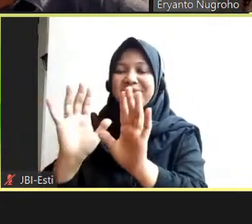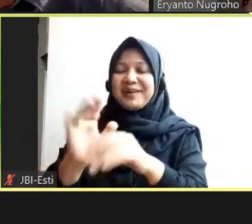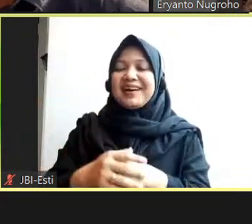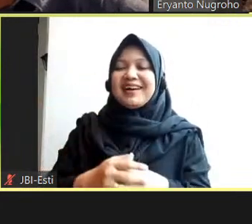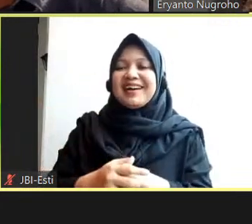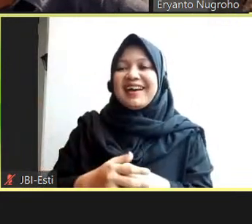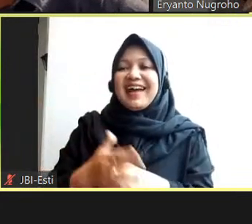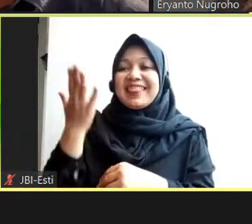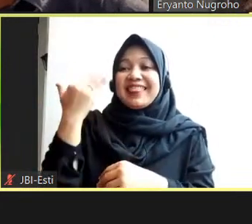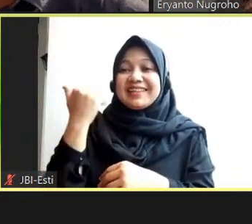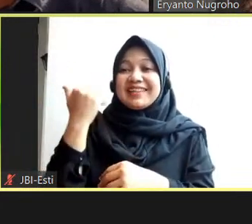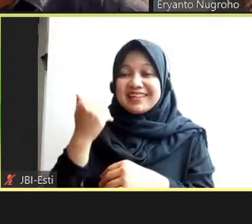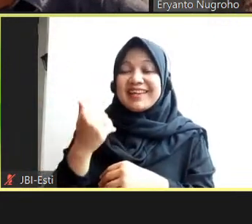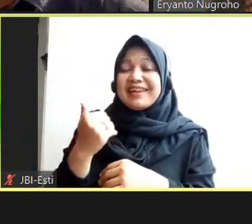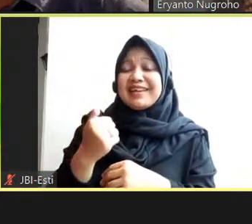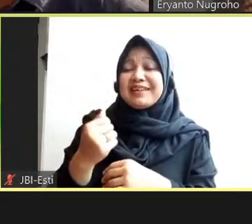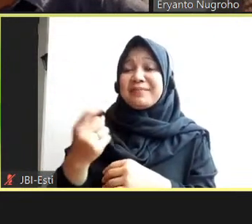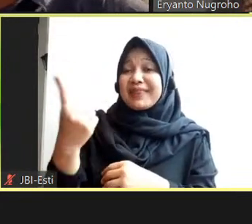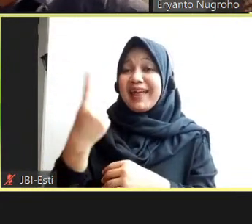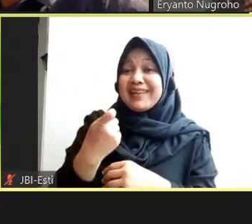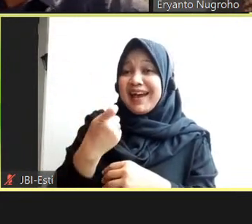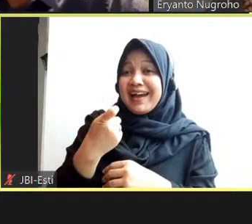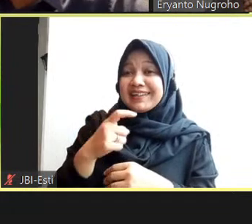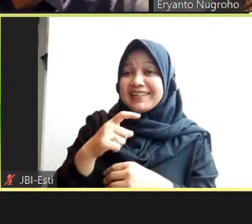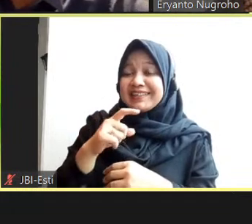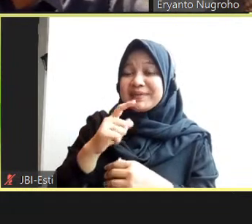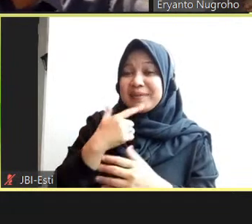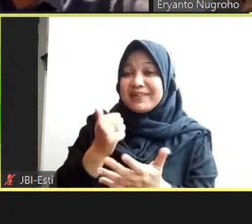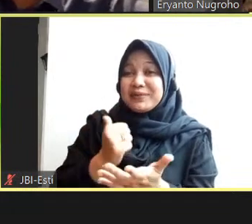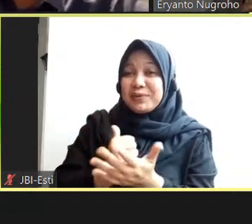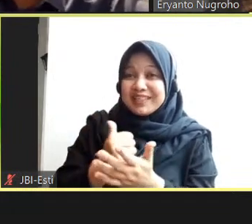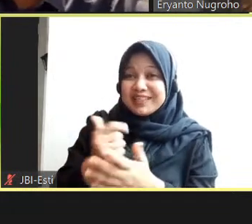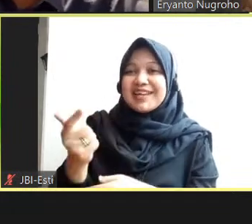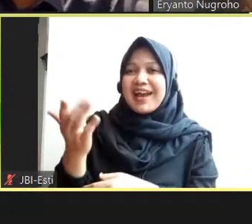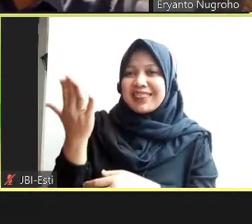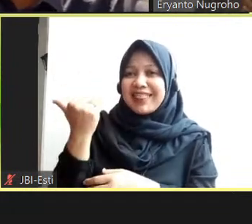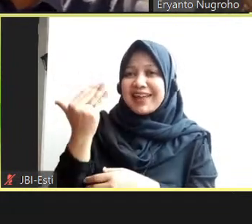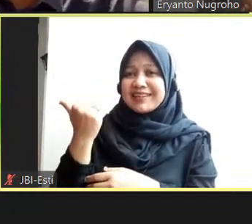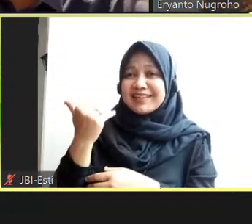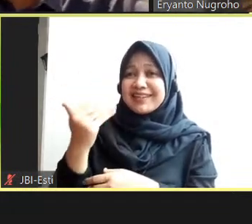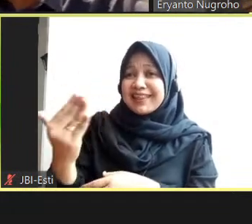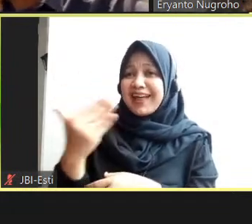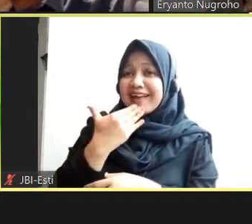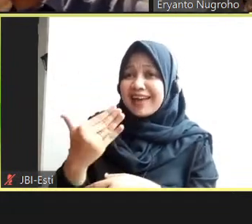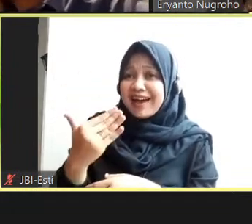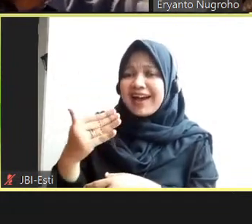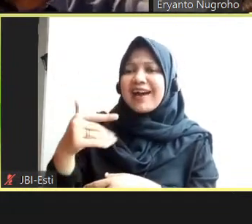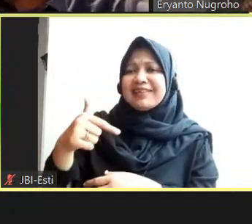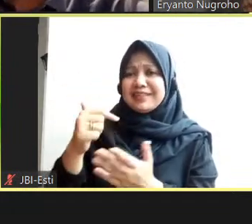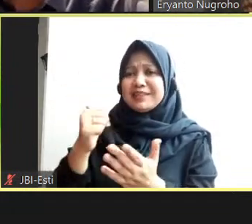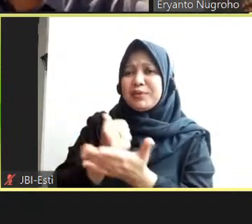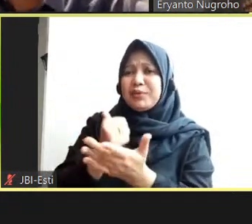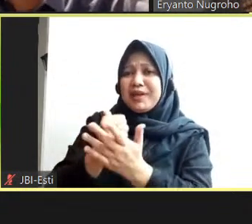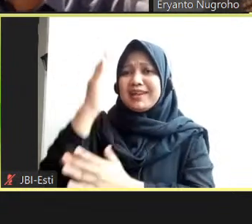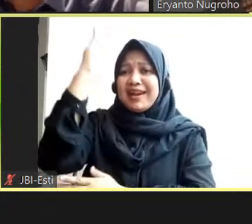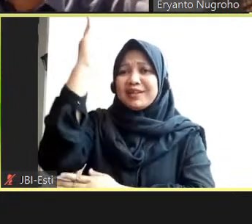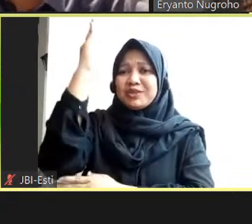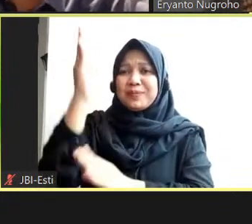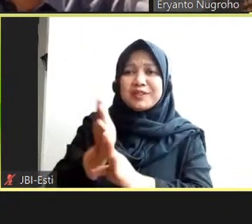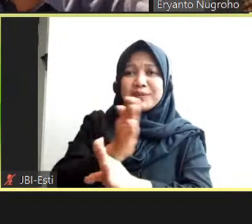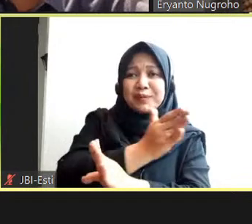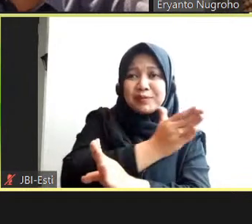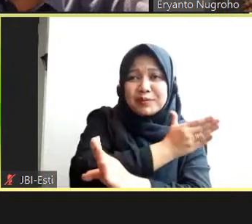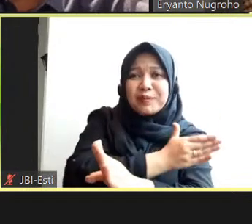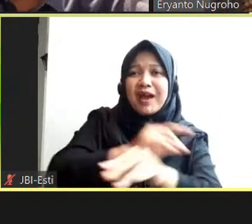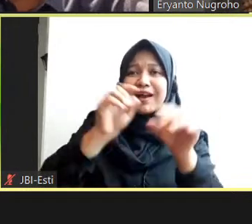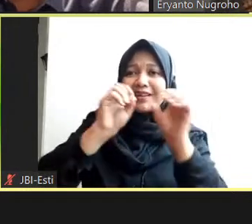yang disampaikan Gama sudah diulas tadi oleh beberapa narasumber sebelumnya. Saya